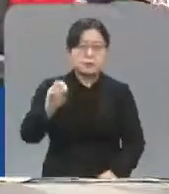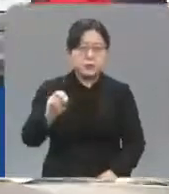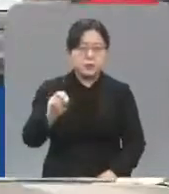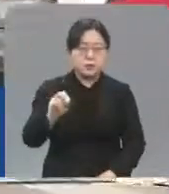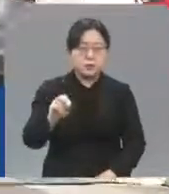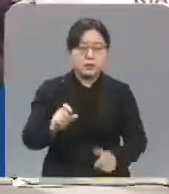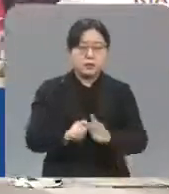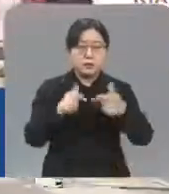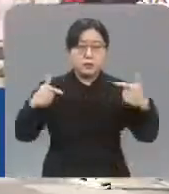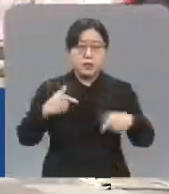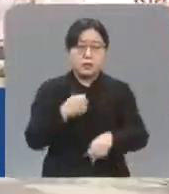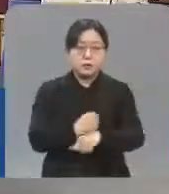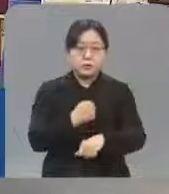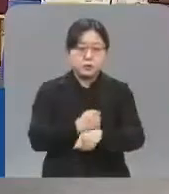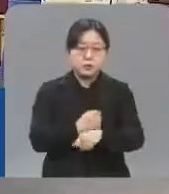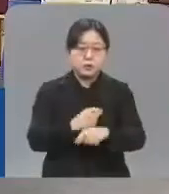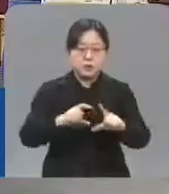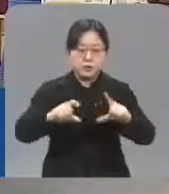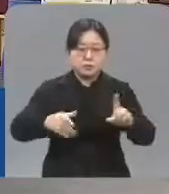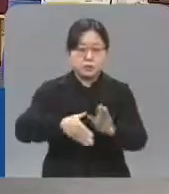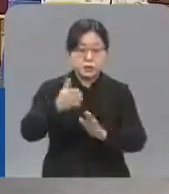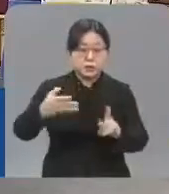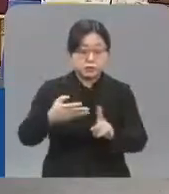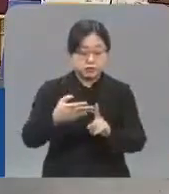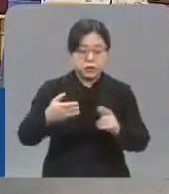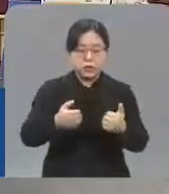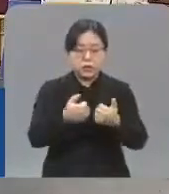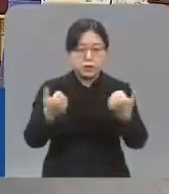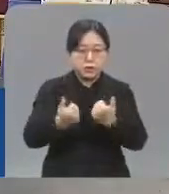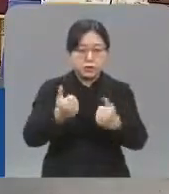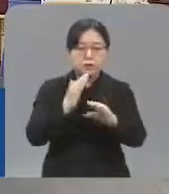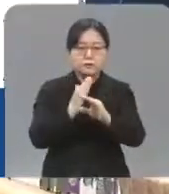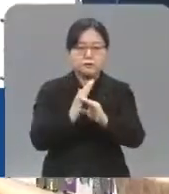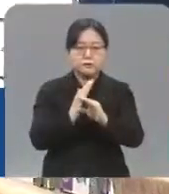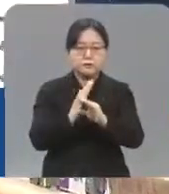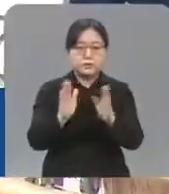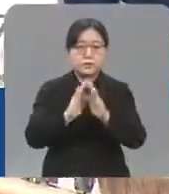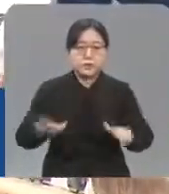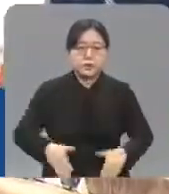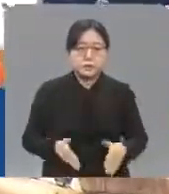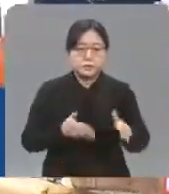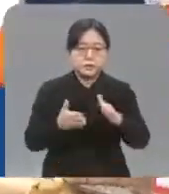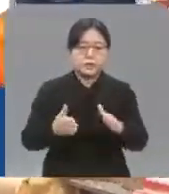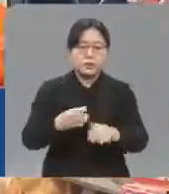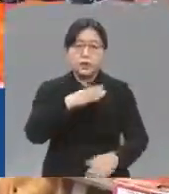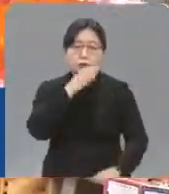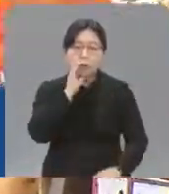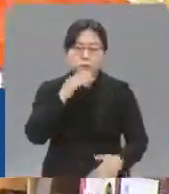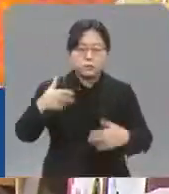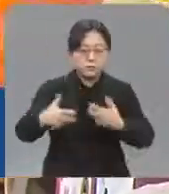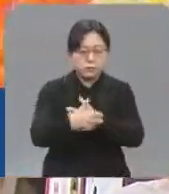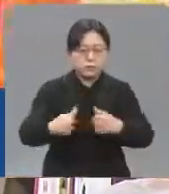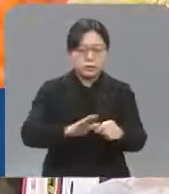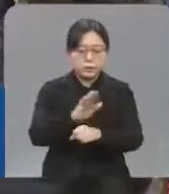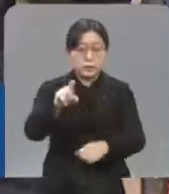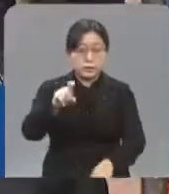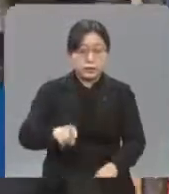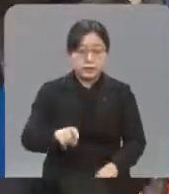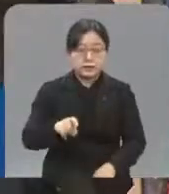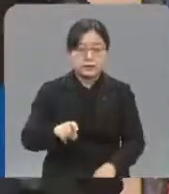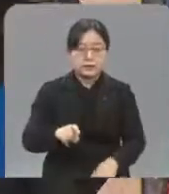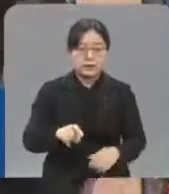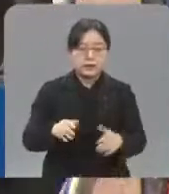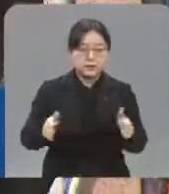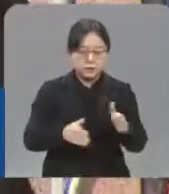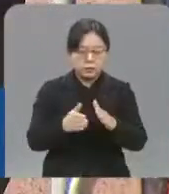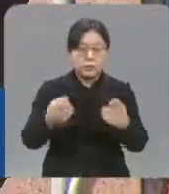원으로 증액하기로 하고 일선 시군과 협의 중이라고 밝혔습니다. 전남도는 또 어르신 교통사랑 카드를 도입해서